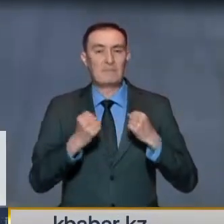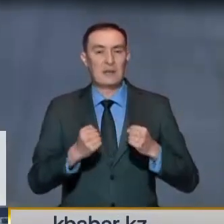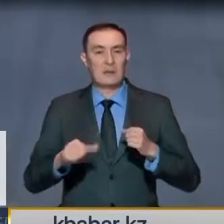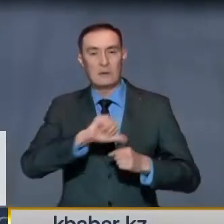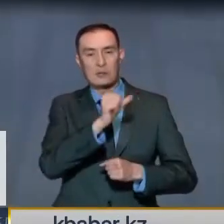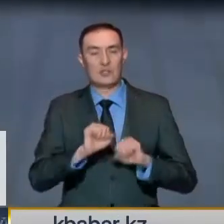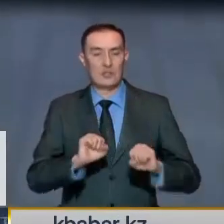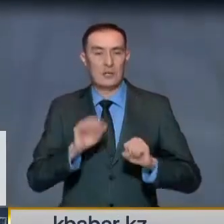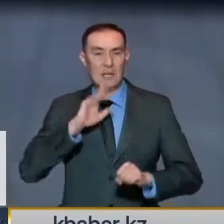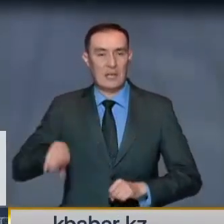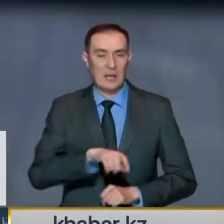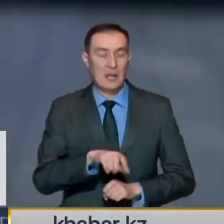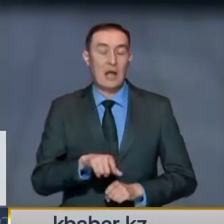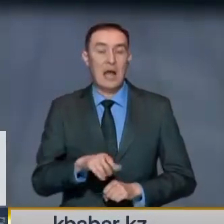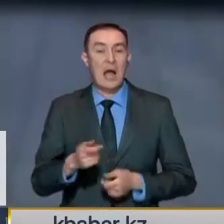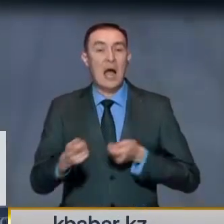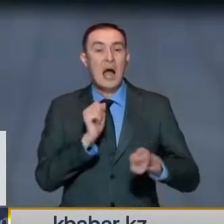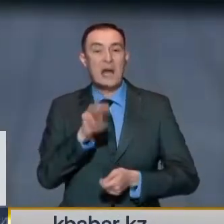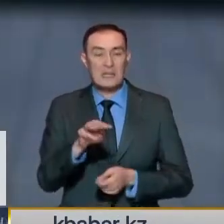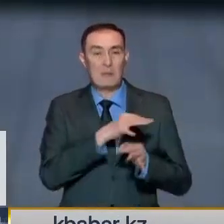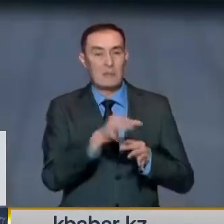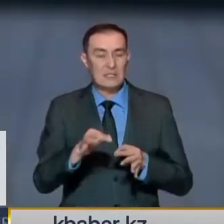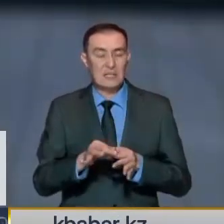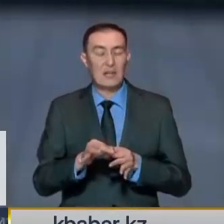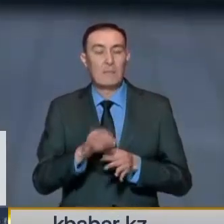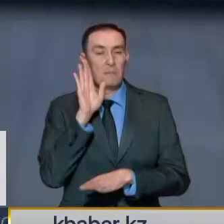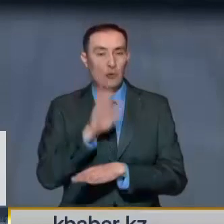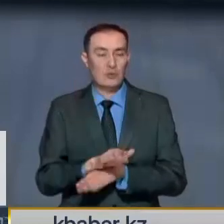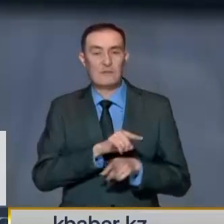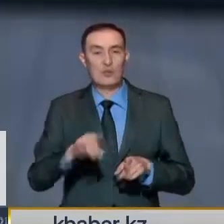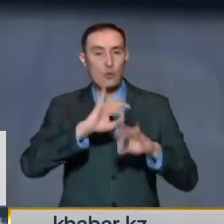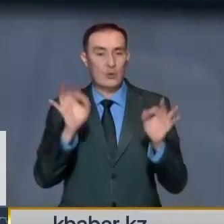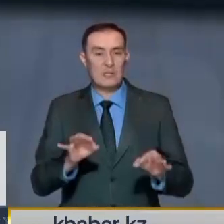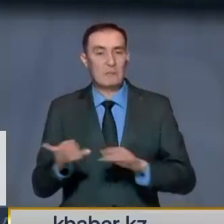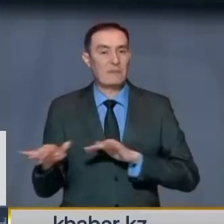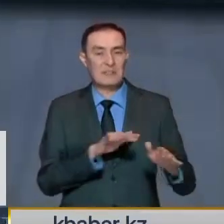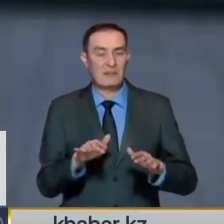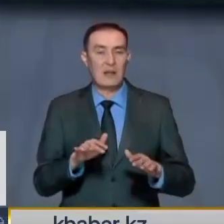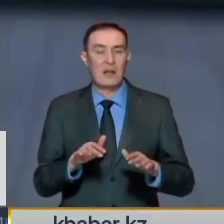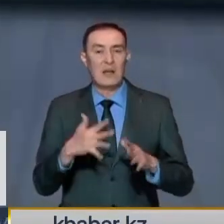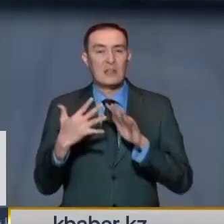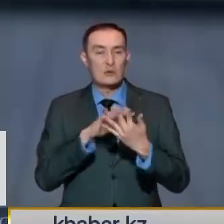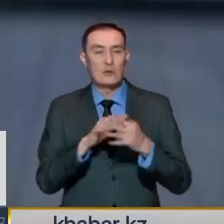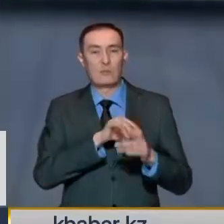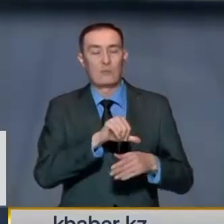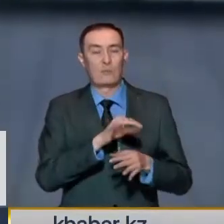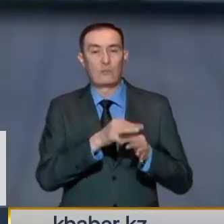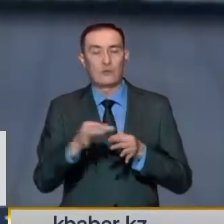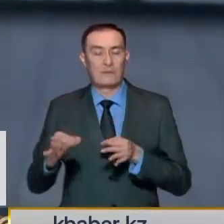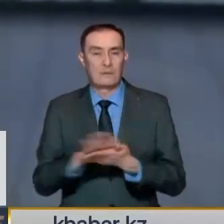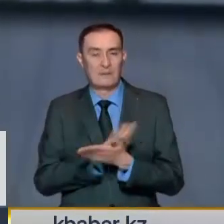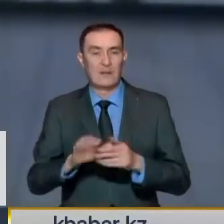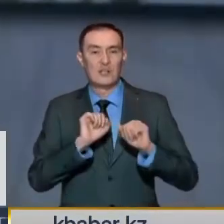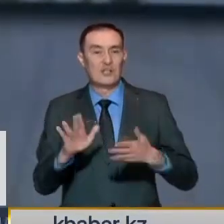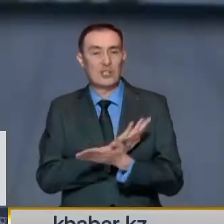на опасных участках. А акимам регионов поручен до конца осени произвести обвалование населенных пунктов, очистку труб